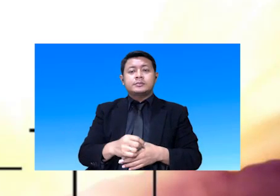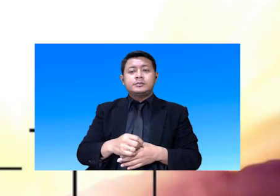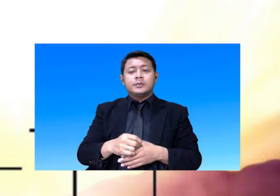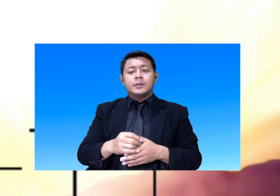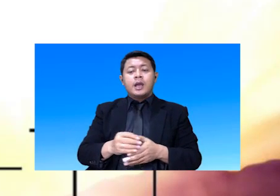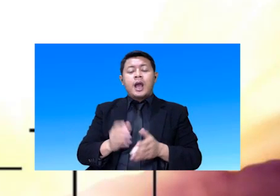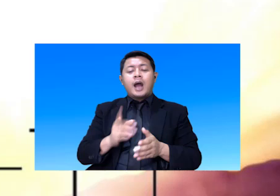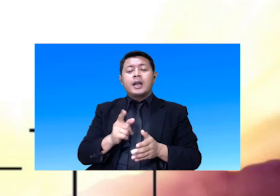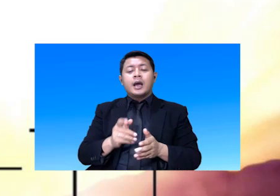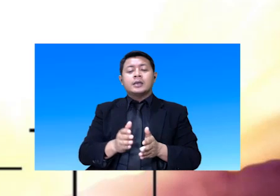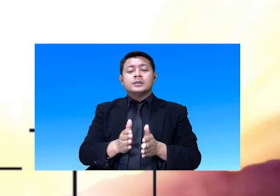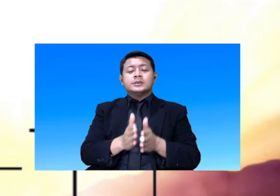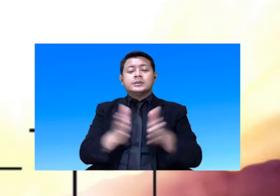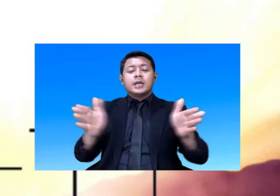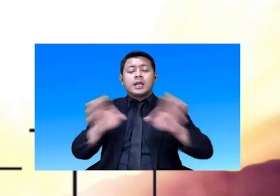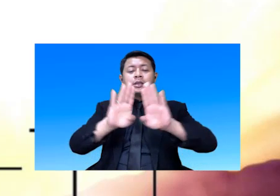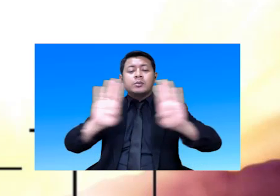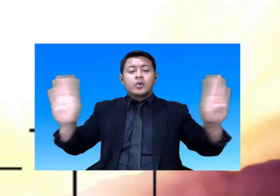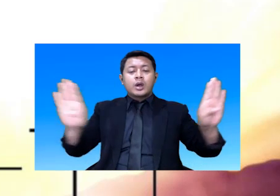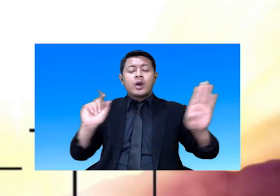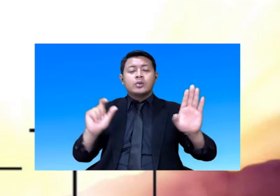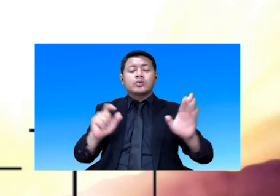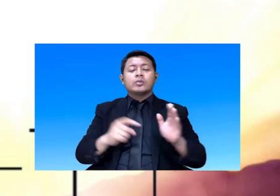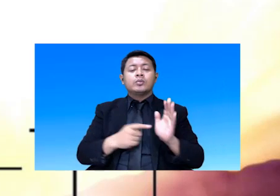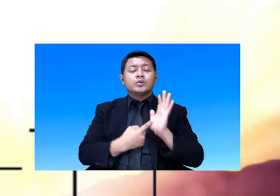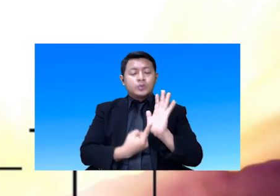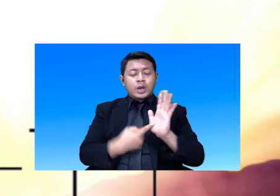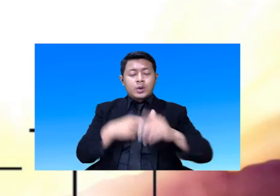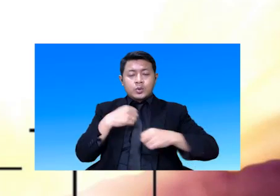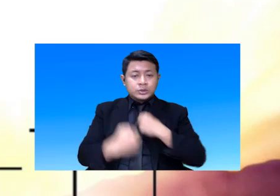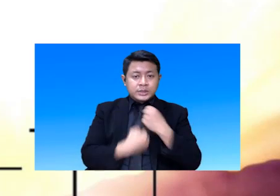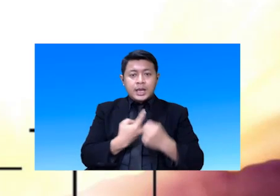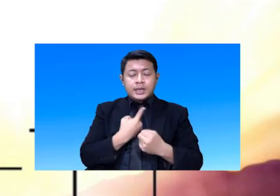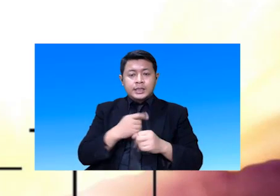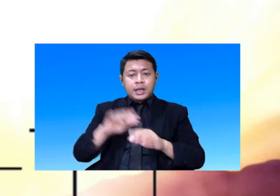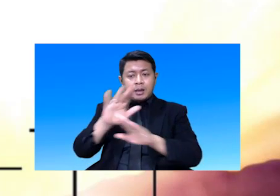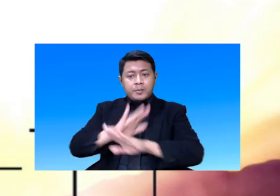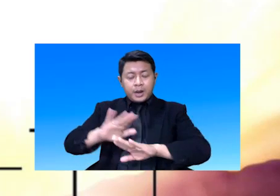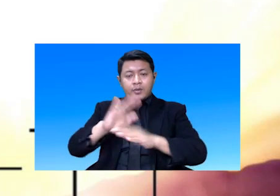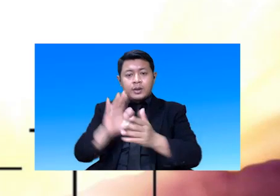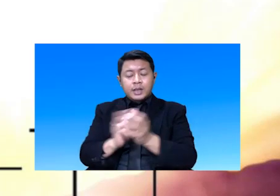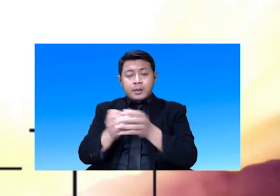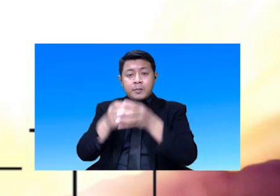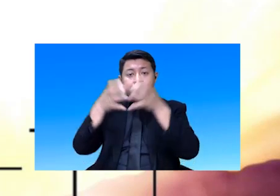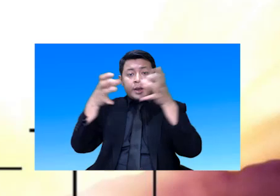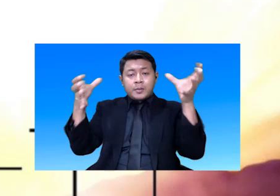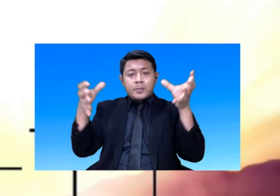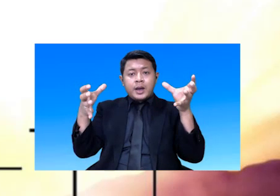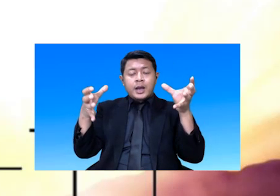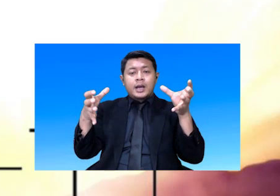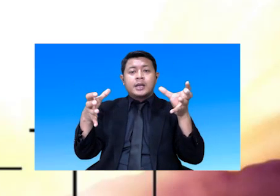komunitas Jumat pertama itu jalan-jalan terbuka untuk mewujudkan usaha